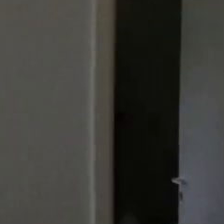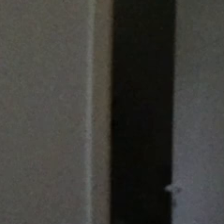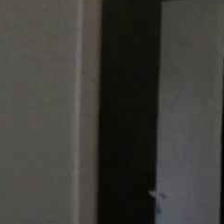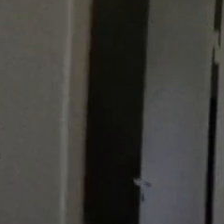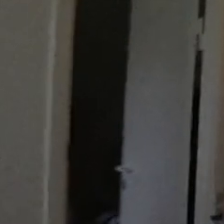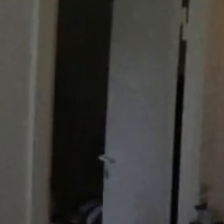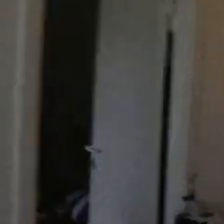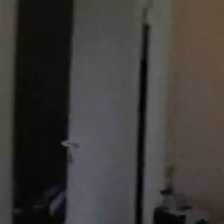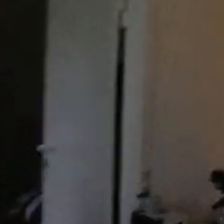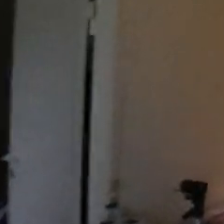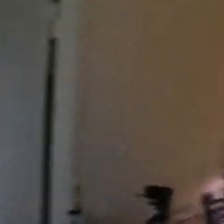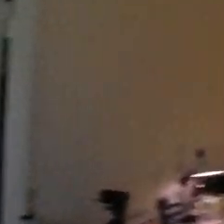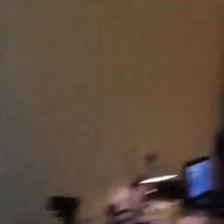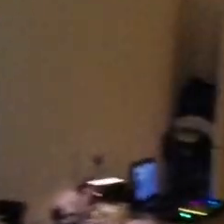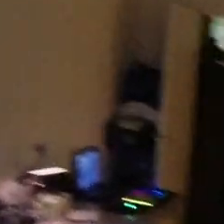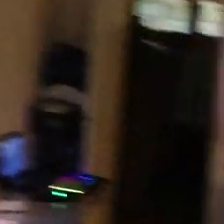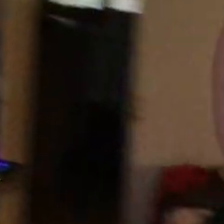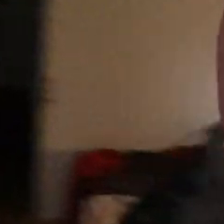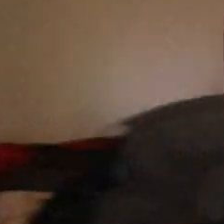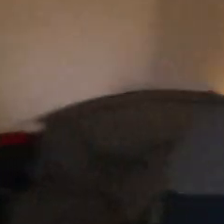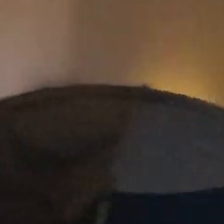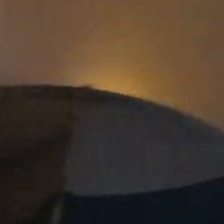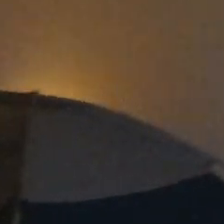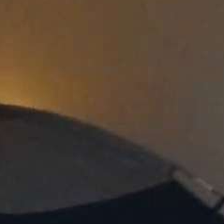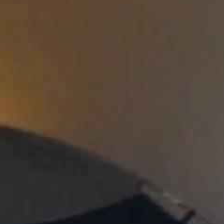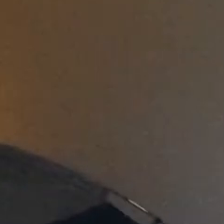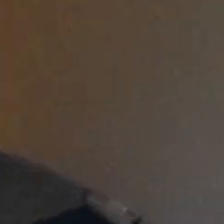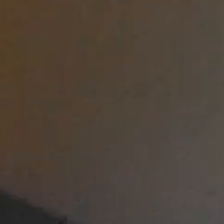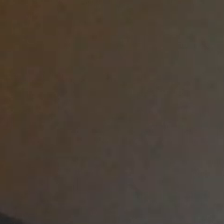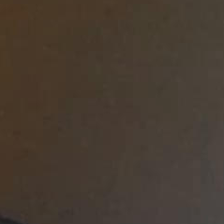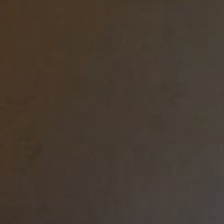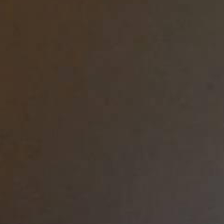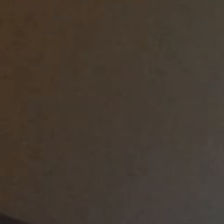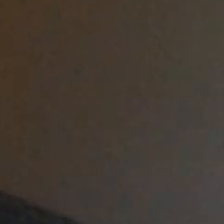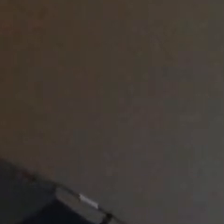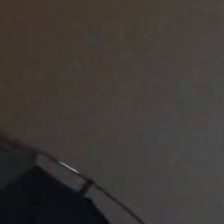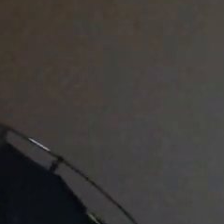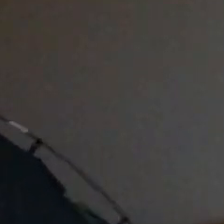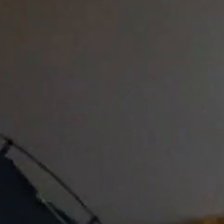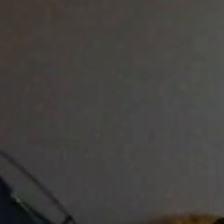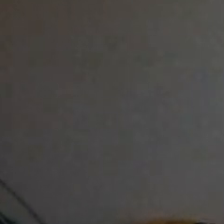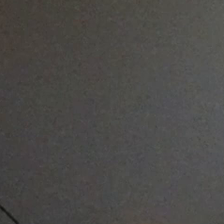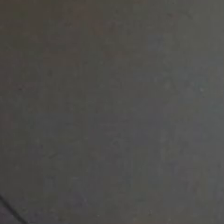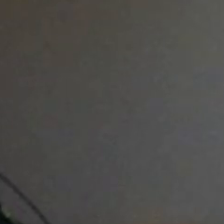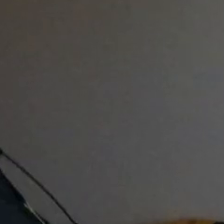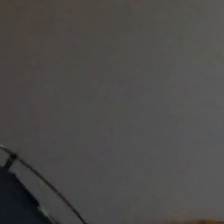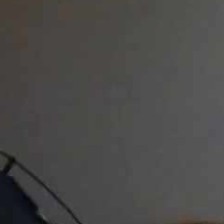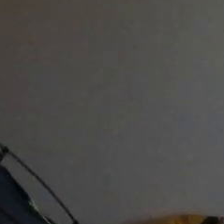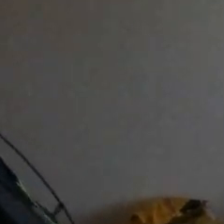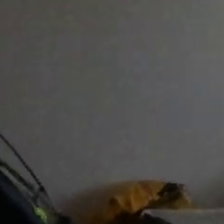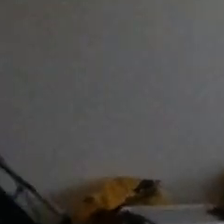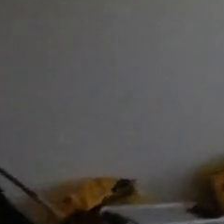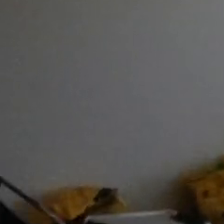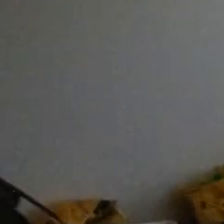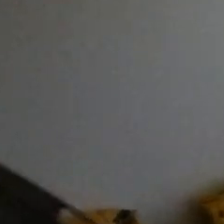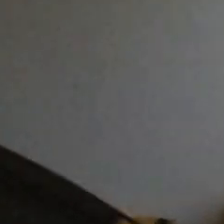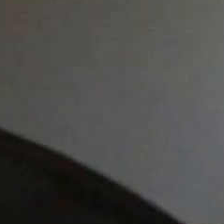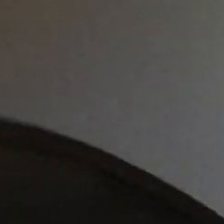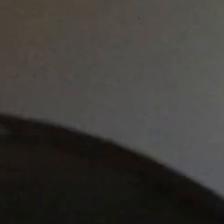Jeg vil bare lægge mig tilbage i min seng, og så vil jeg se videre på den der film, der hedder 12 Monkeys, som også handler om noget